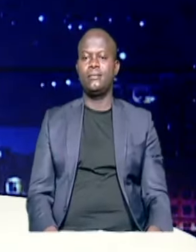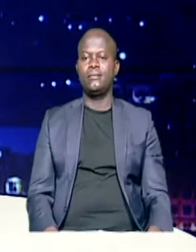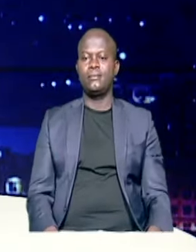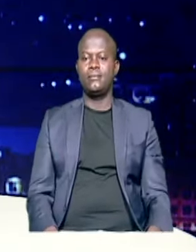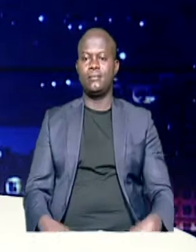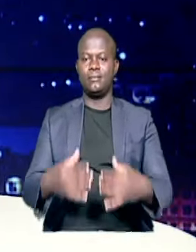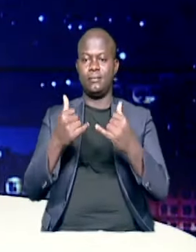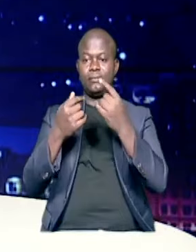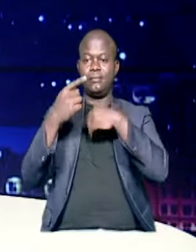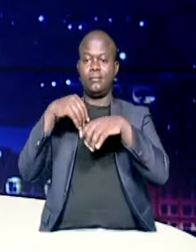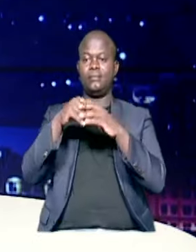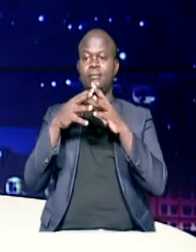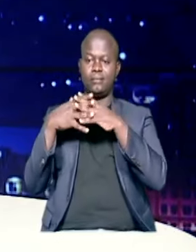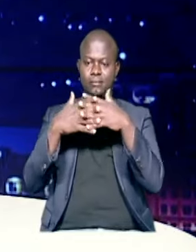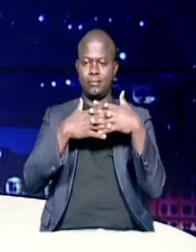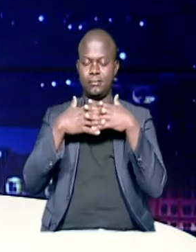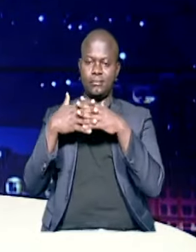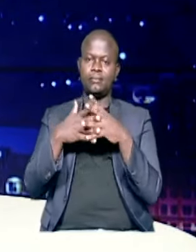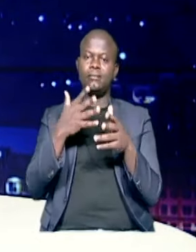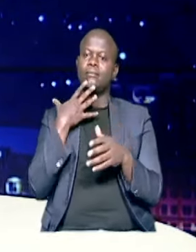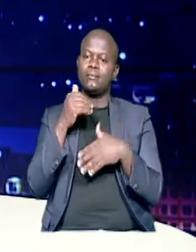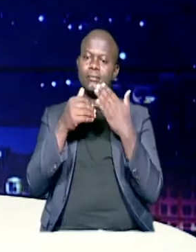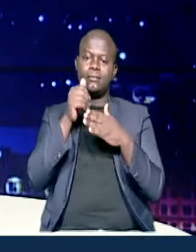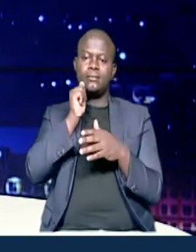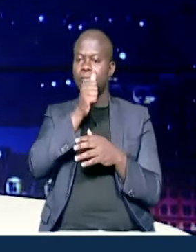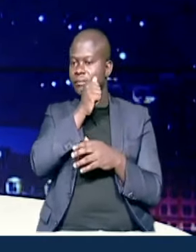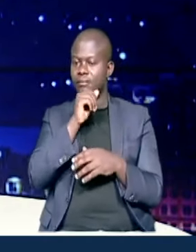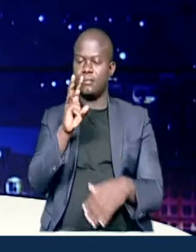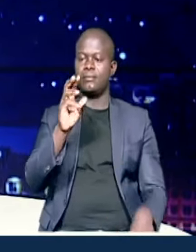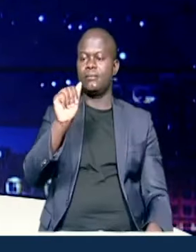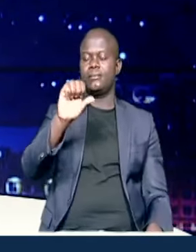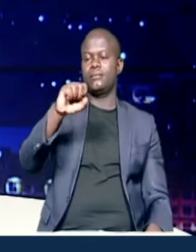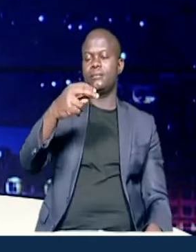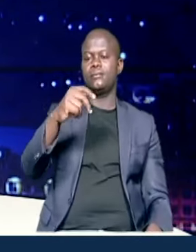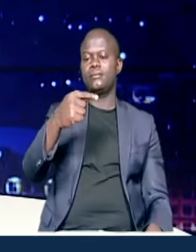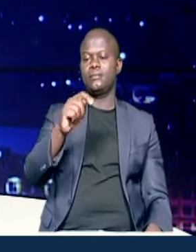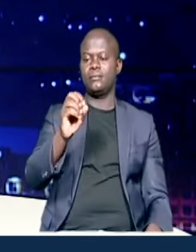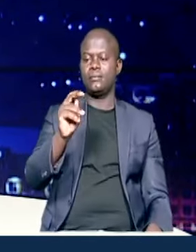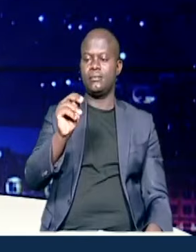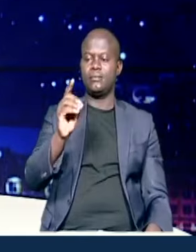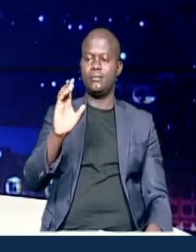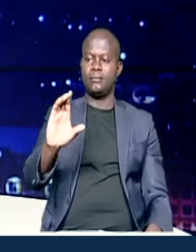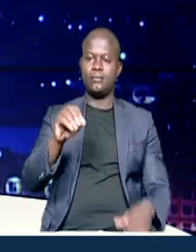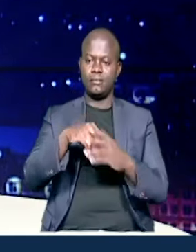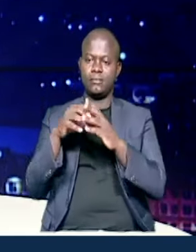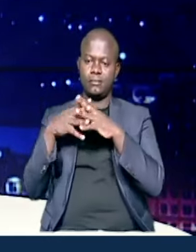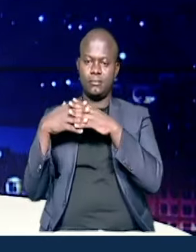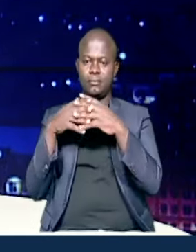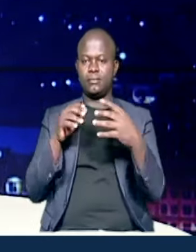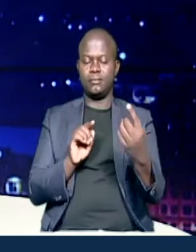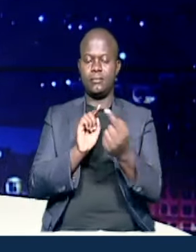reka dusubire muri Leta Zunze Ubumwe za Amerika kuri wa gatanu rero no kuwa gatandatu i Washington DC muri Leta Zunze Ubumwe za Amerika